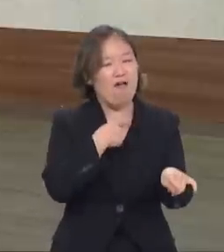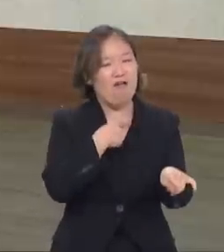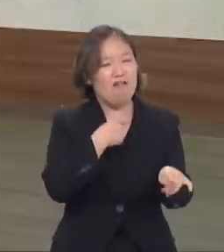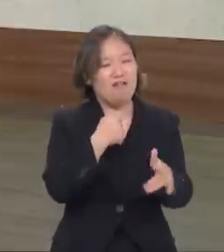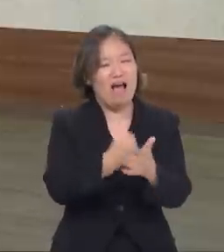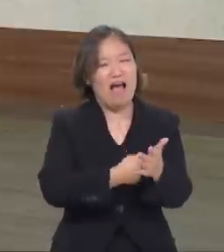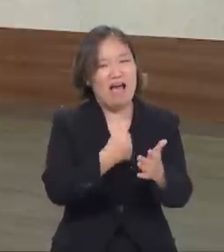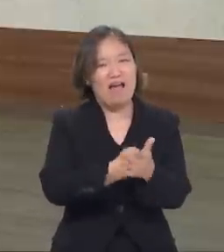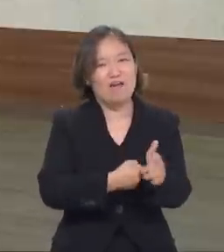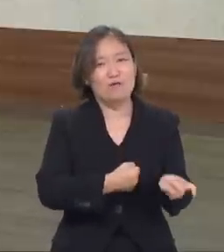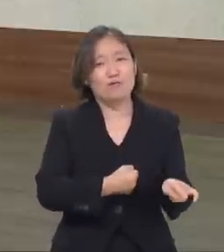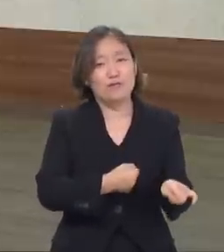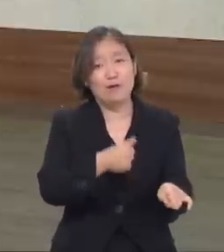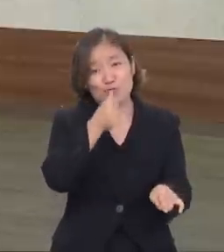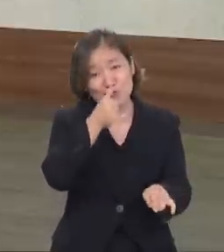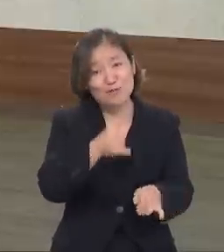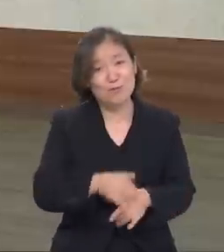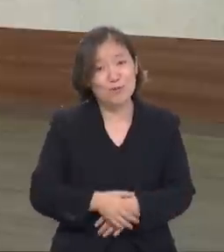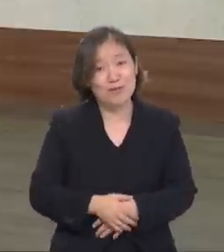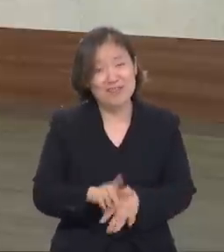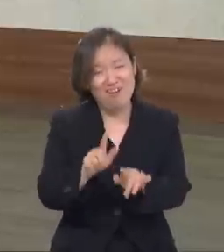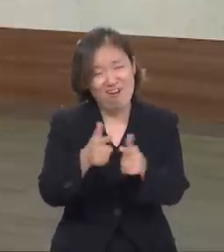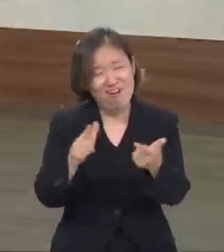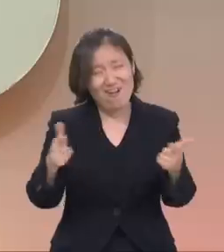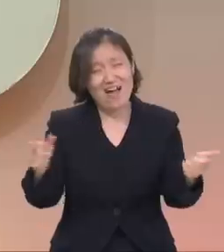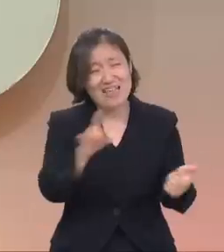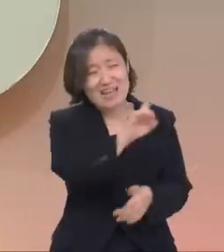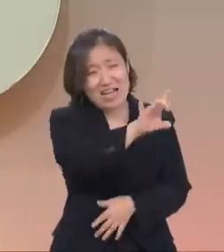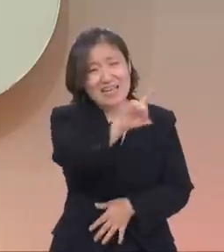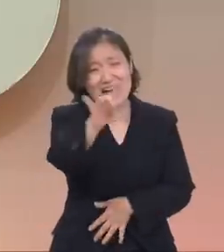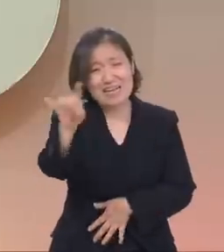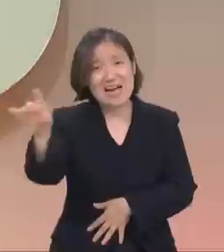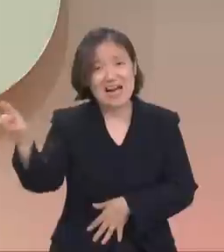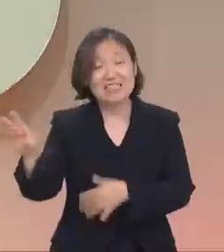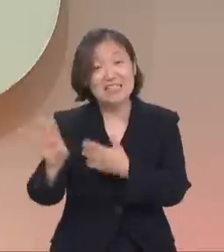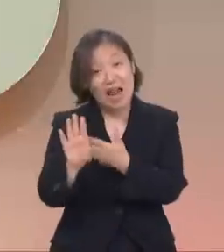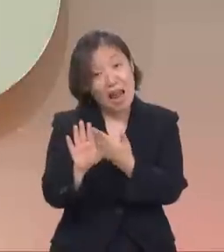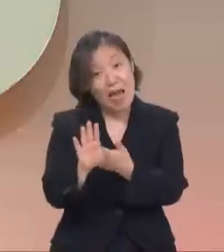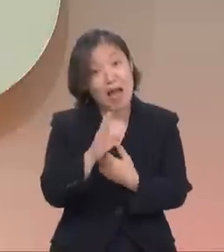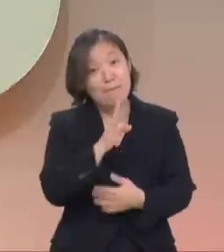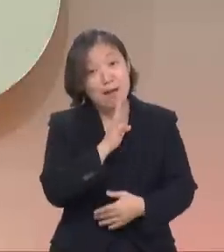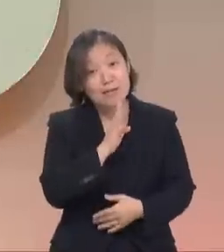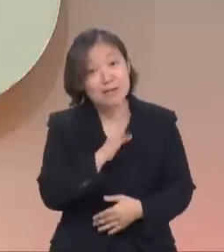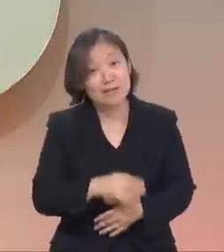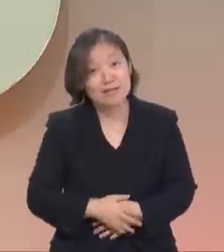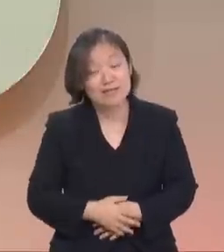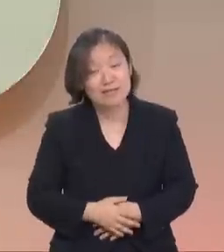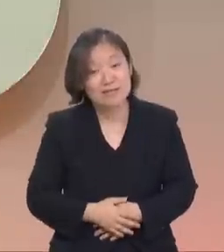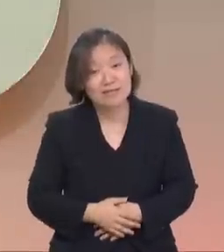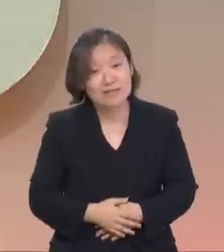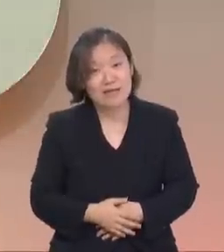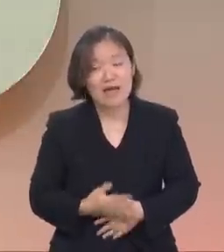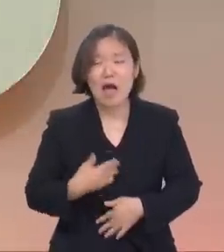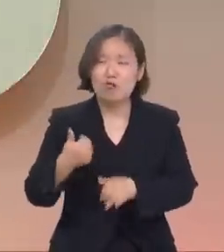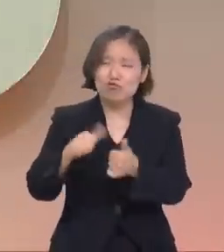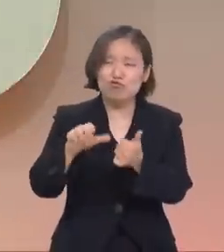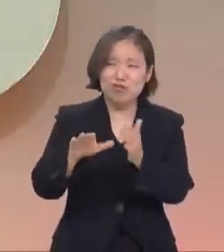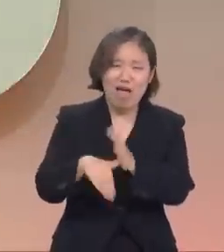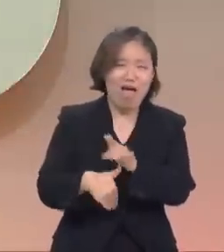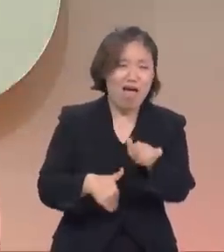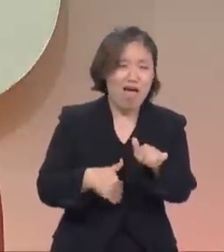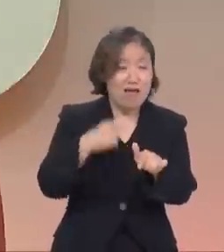고백이나 한번 해볼걸 뭐 이런 사람도 있을 수가 있고 하지만 여러분 알고 다 좋아요 죽을 때